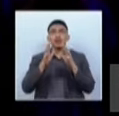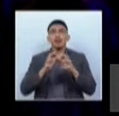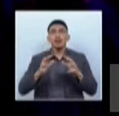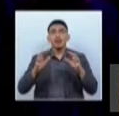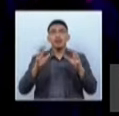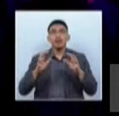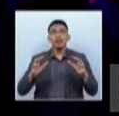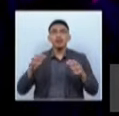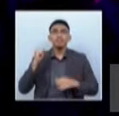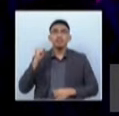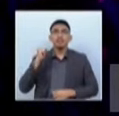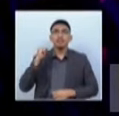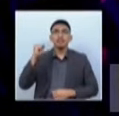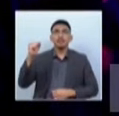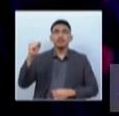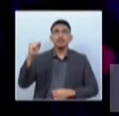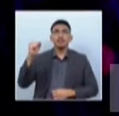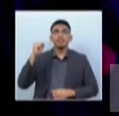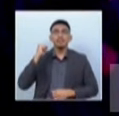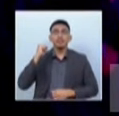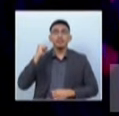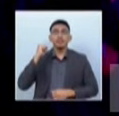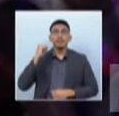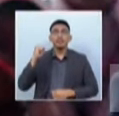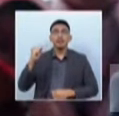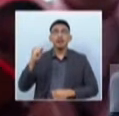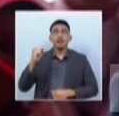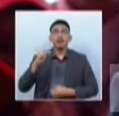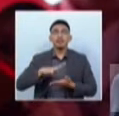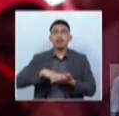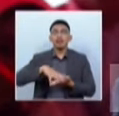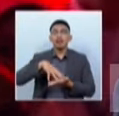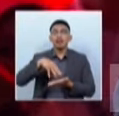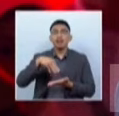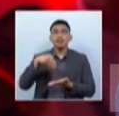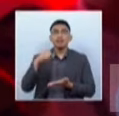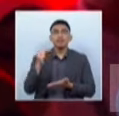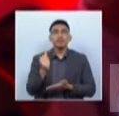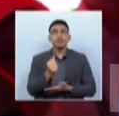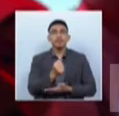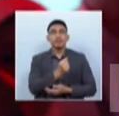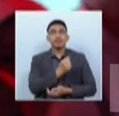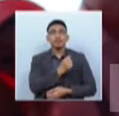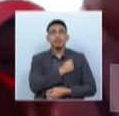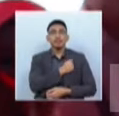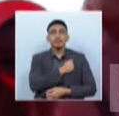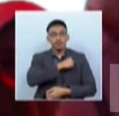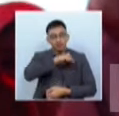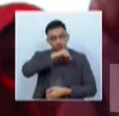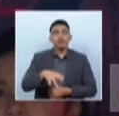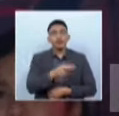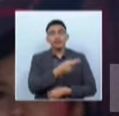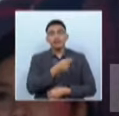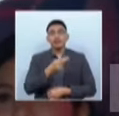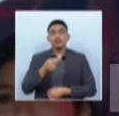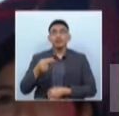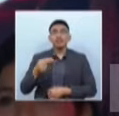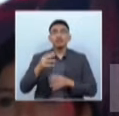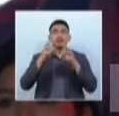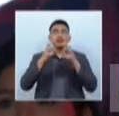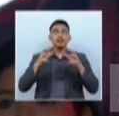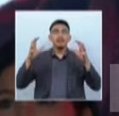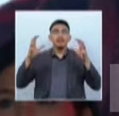dikatakan hanya teoritis ataupun juga sesuai tidak sesuai dengan kenyataannya yang ataupun juga Seharusnya yang dilakukan oleh